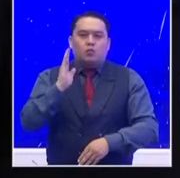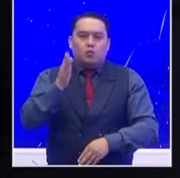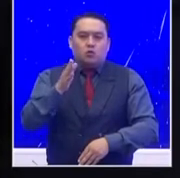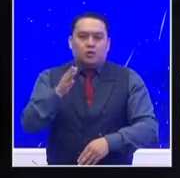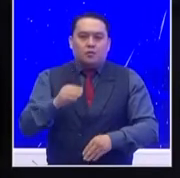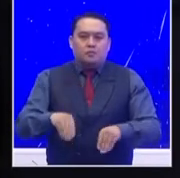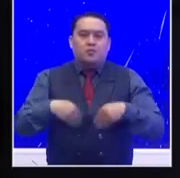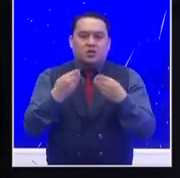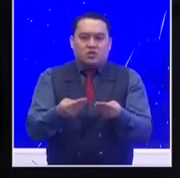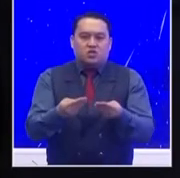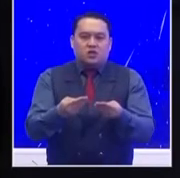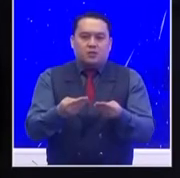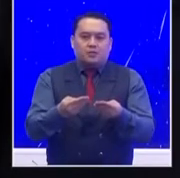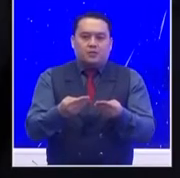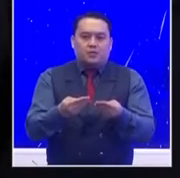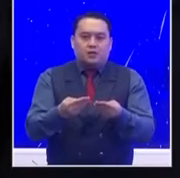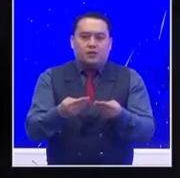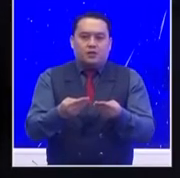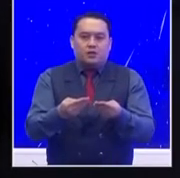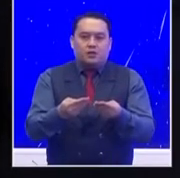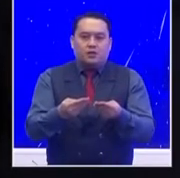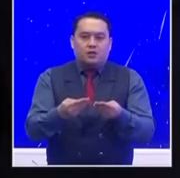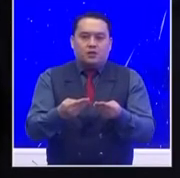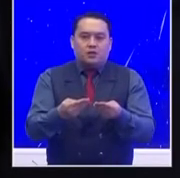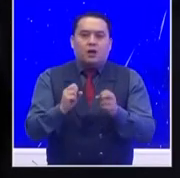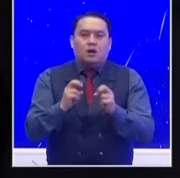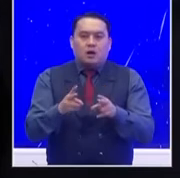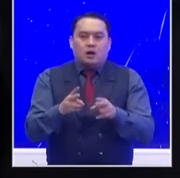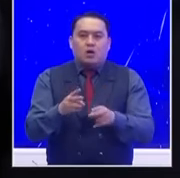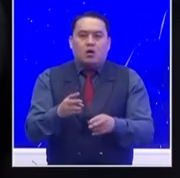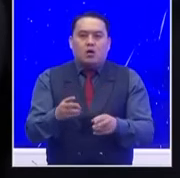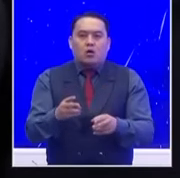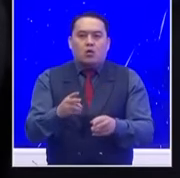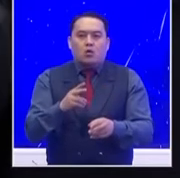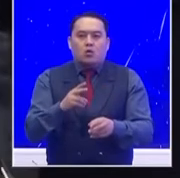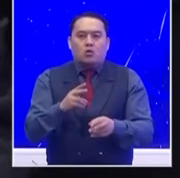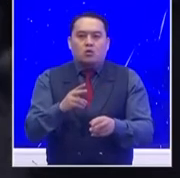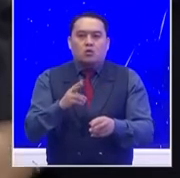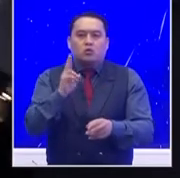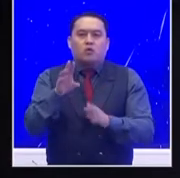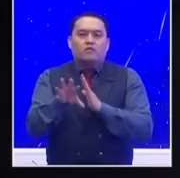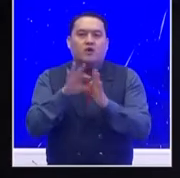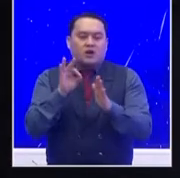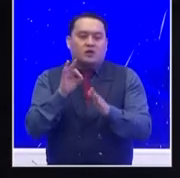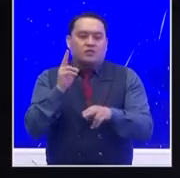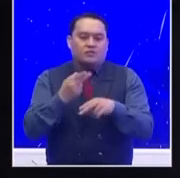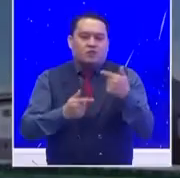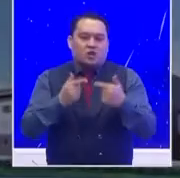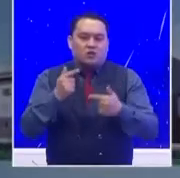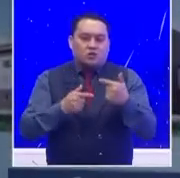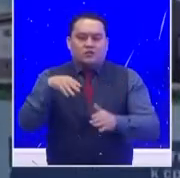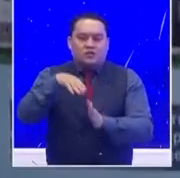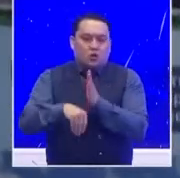перечислением то есть безналичные расчеты как карту онлайн уитни uighar кто выиграет кто-то и будет вводить